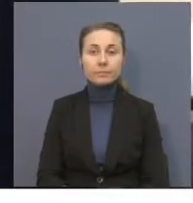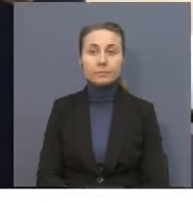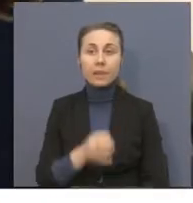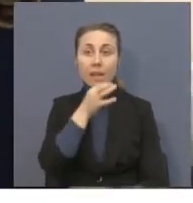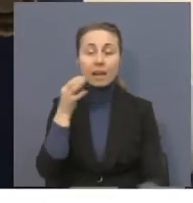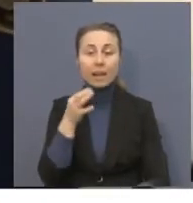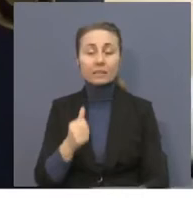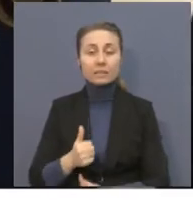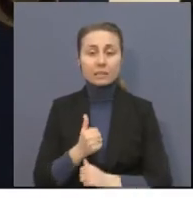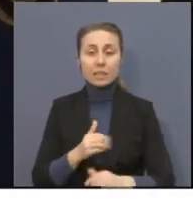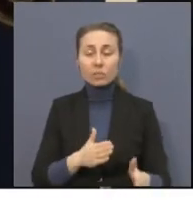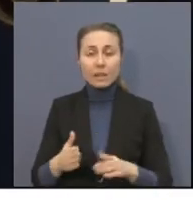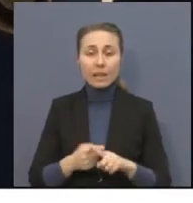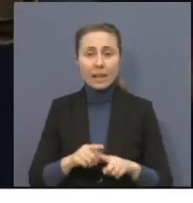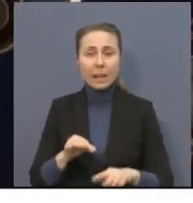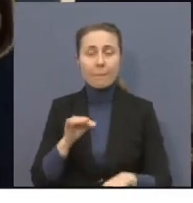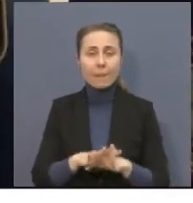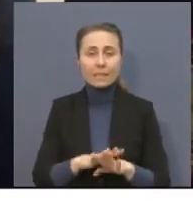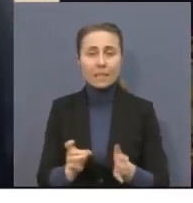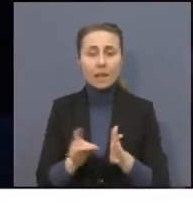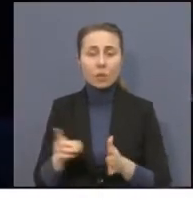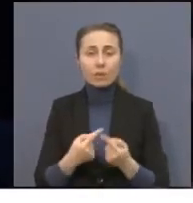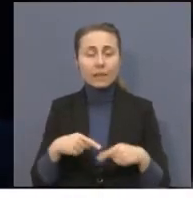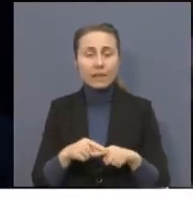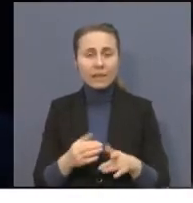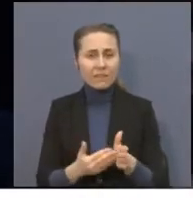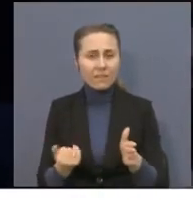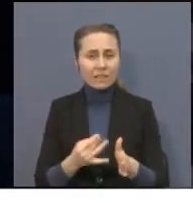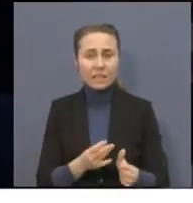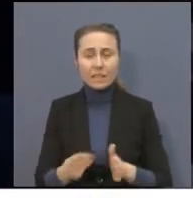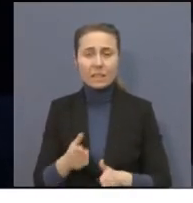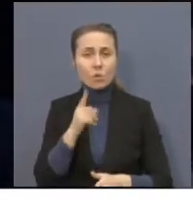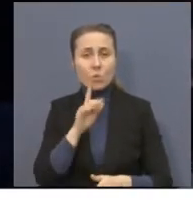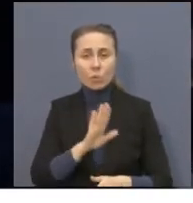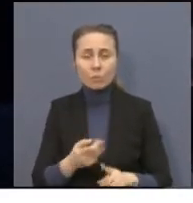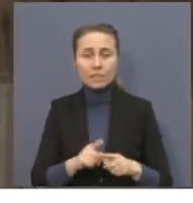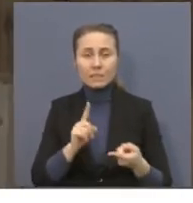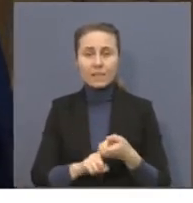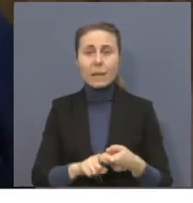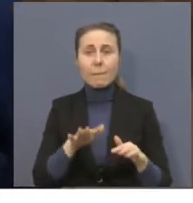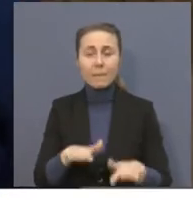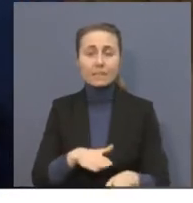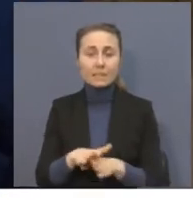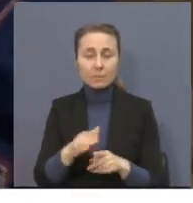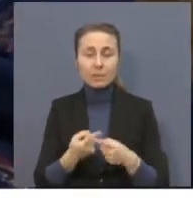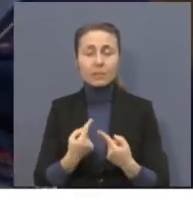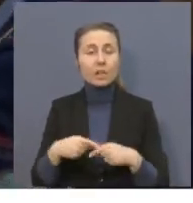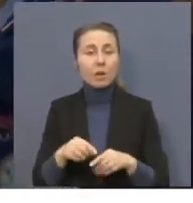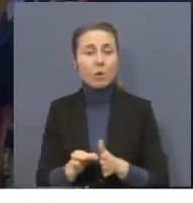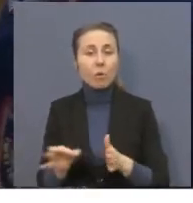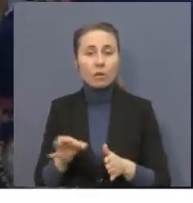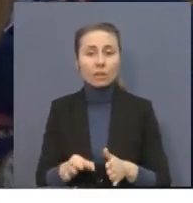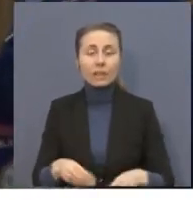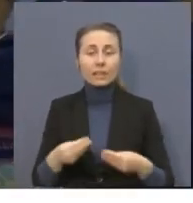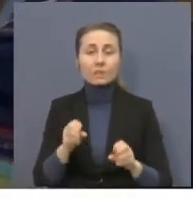Ранее стражи порядка работали на базе районного отдела. Это вызывало ряд неудобств. В связи с этим местный исполнительный орган выделил